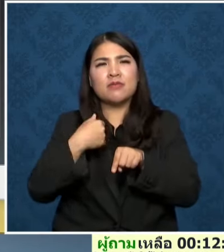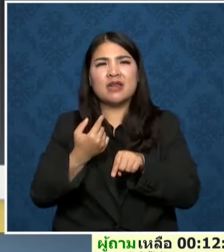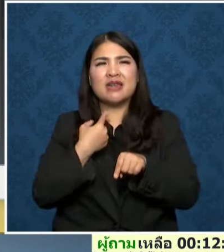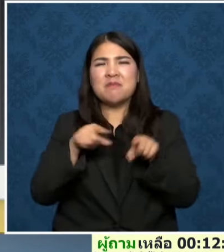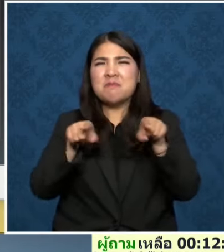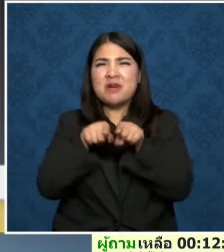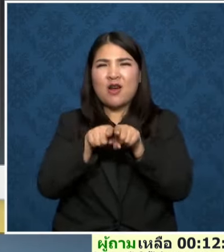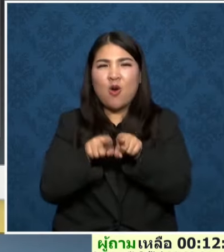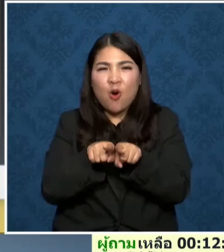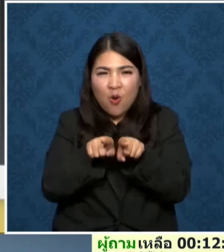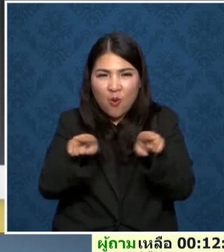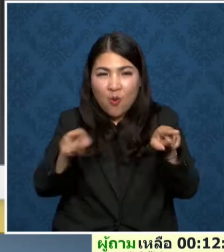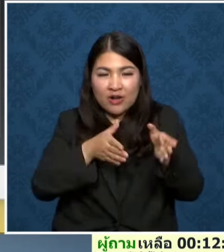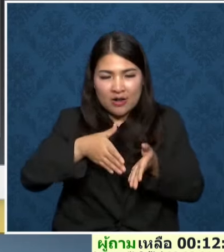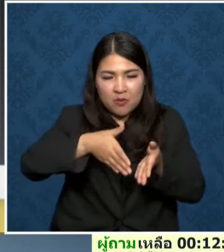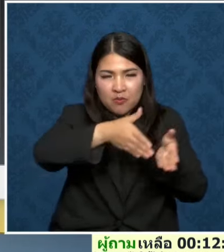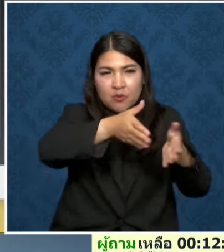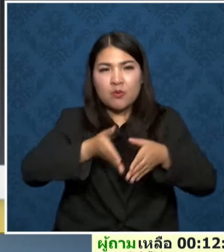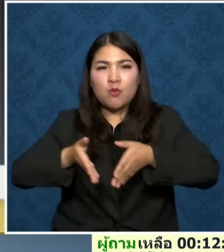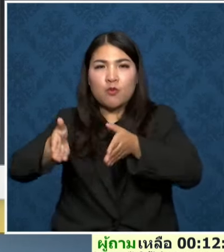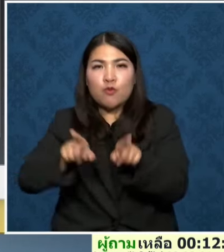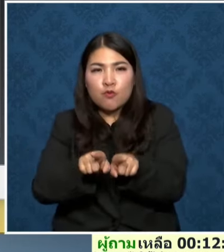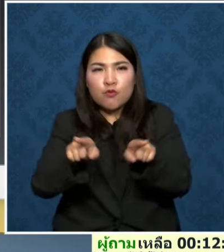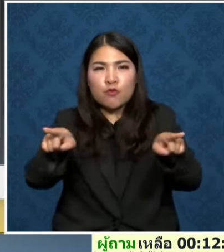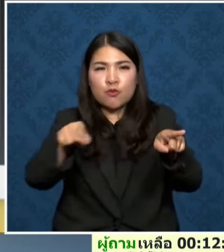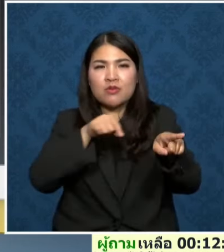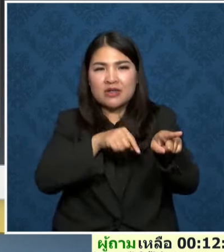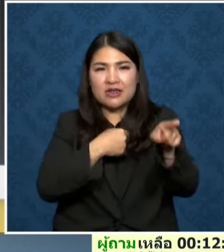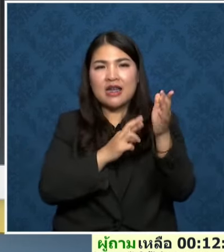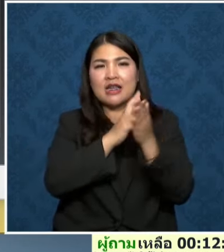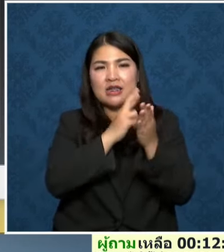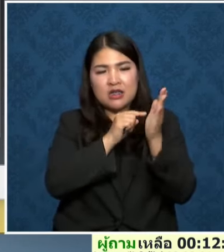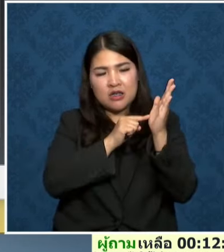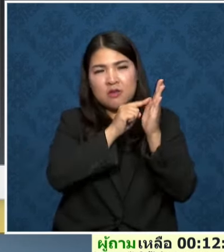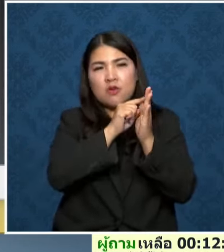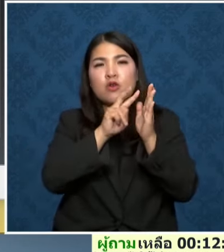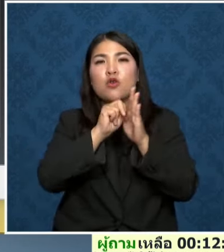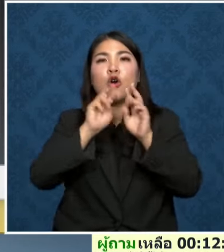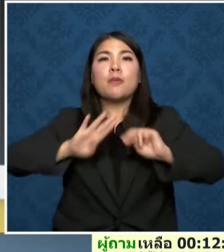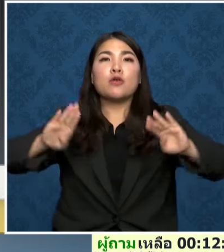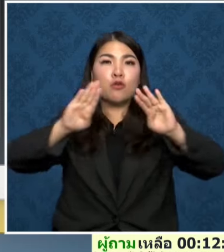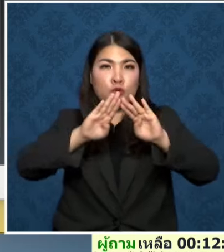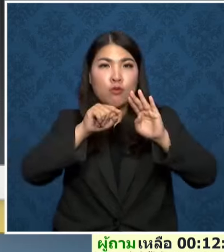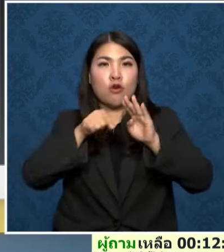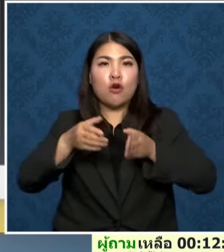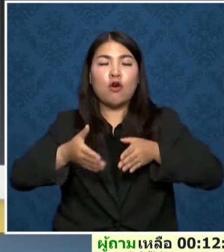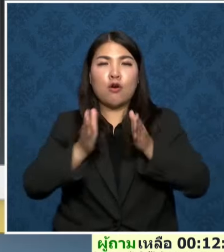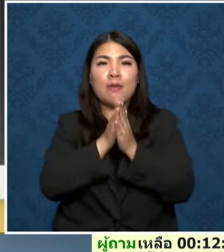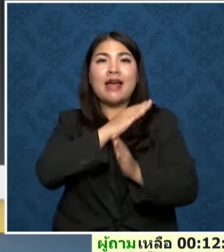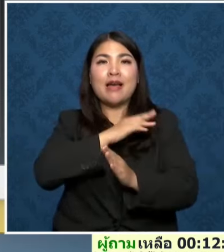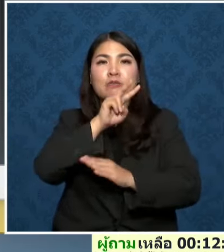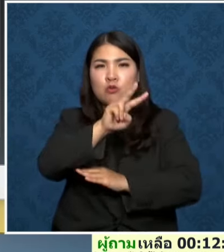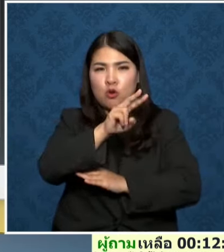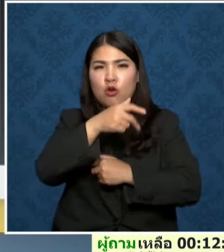ขวจเส้นทางirmiตดไปที่จัหดนาคท Påถ turning 4 ประกอบกัช่งทานนโเบ normalmente